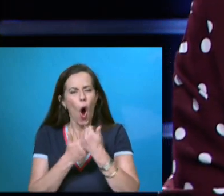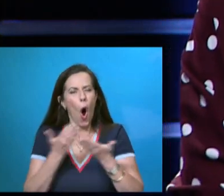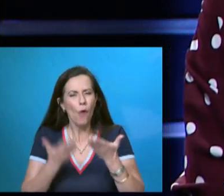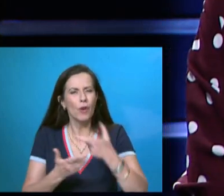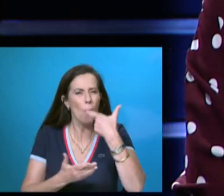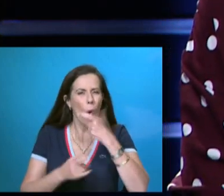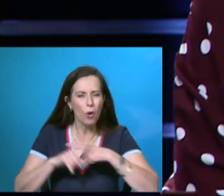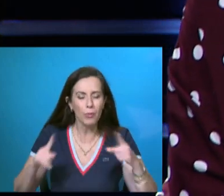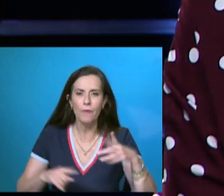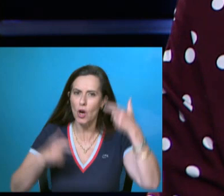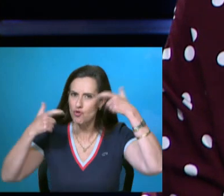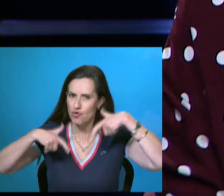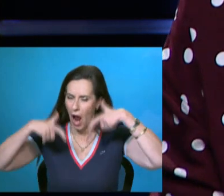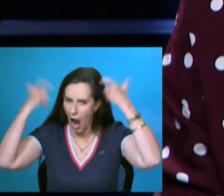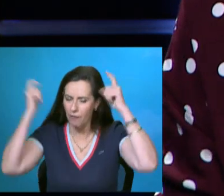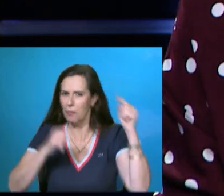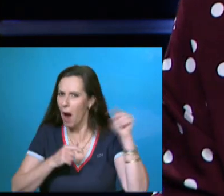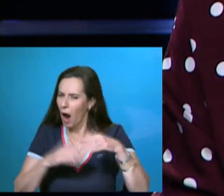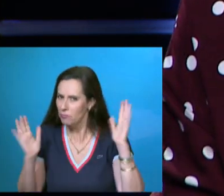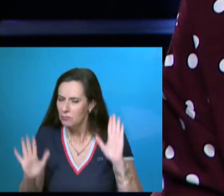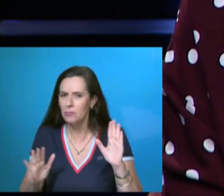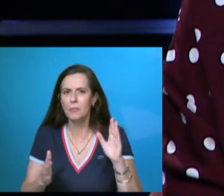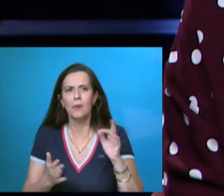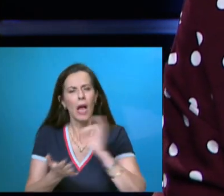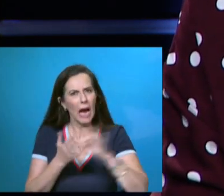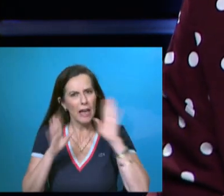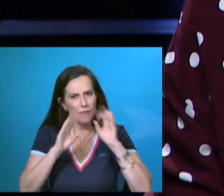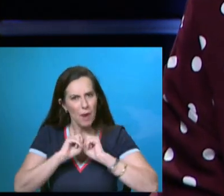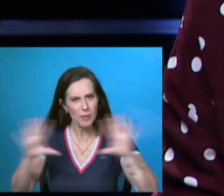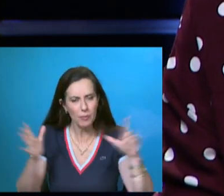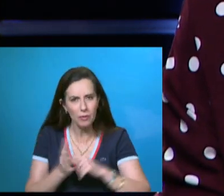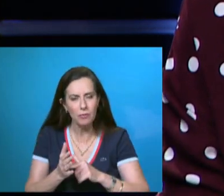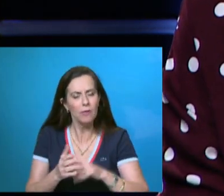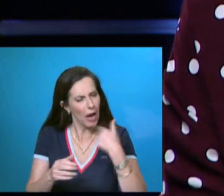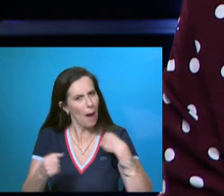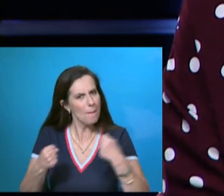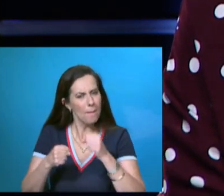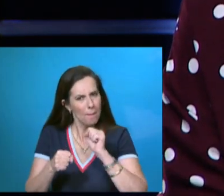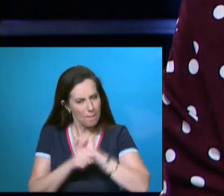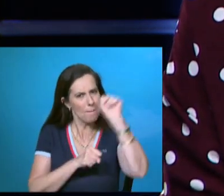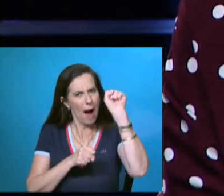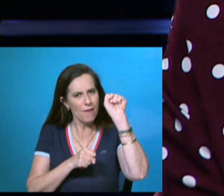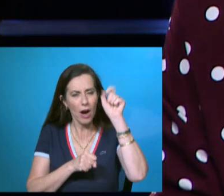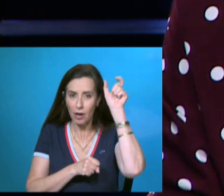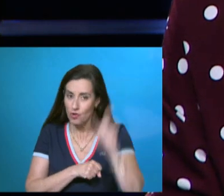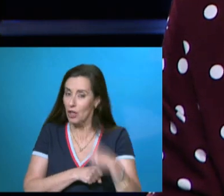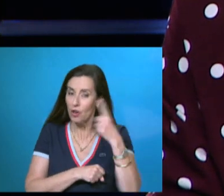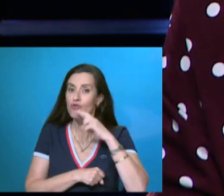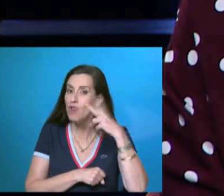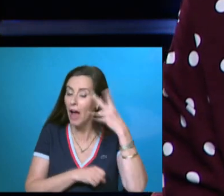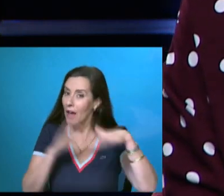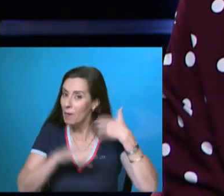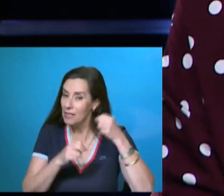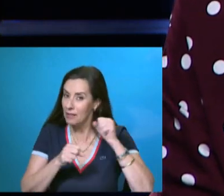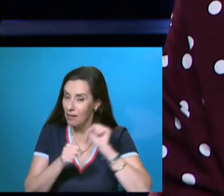השף קונדיטור אופיר בן חנוך, כתב על זה בפייסבוק, ויצא למאבק, מאבק של איש אחד. שנתיים עברו מאז,